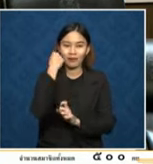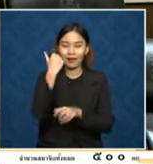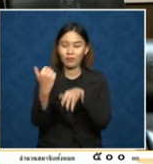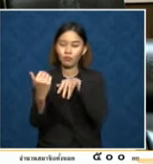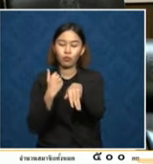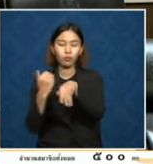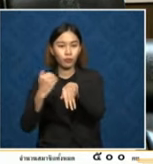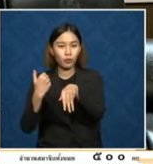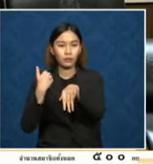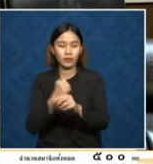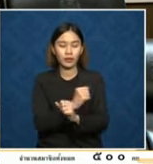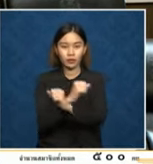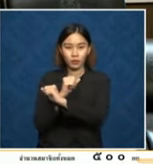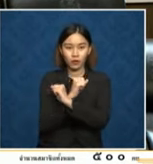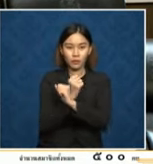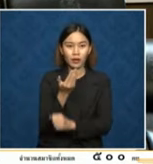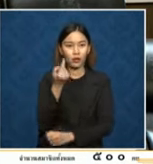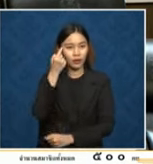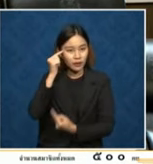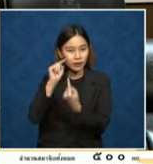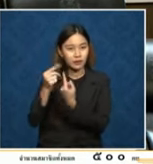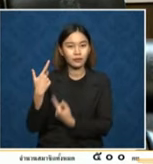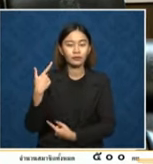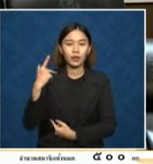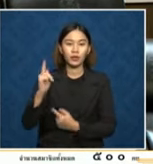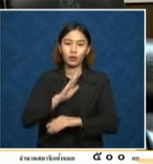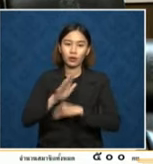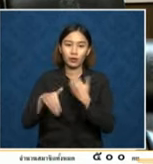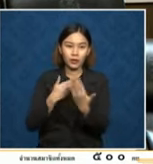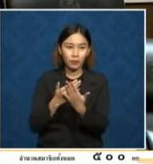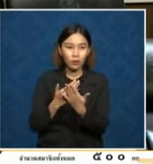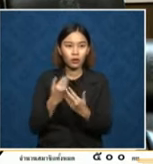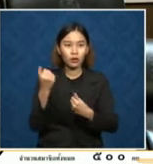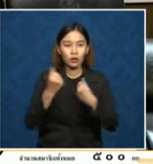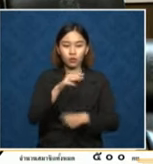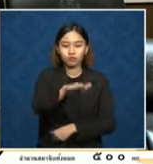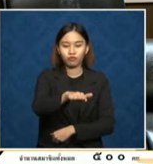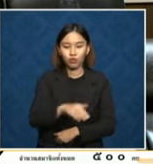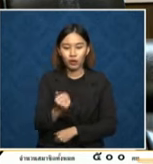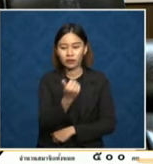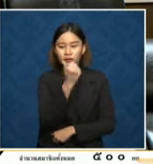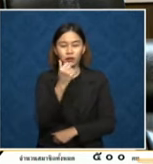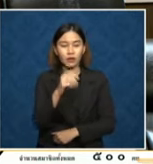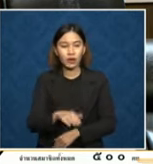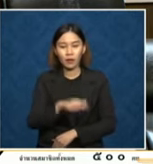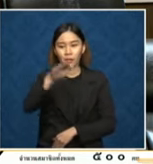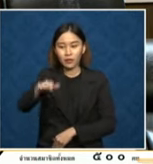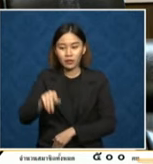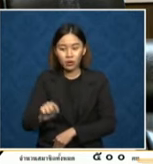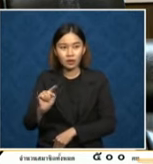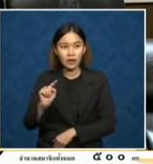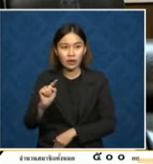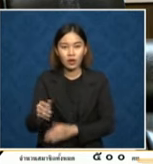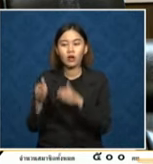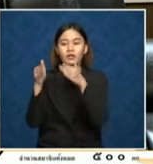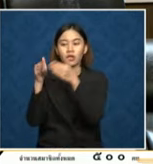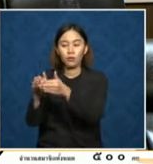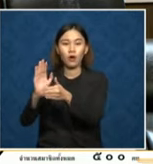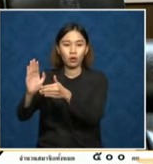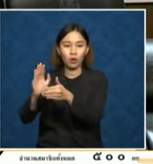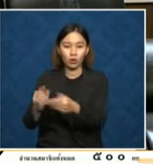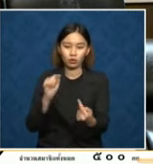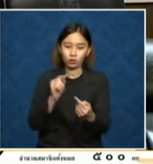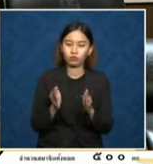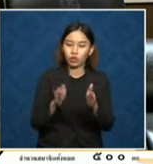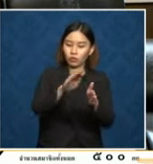ไปมาเพื่อความปลอดภัยโปรดคิดถึงประโยชน์ส่วนรวมนะคะเอารถของท่านไปจอดในสถานที่ที่เป็นส่วนของท่านเองอย่ามาจอ